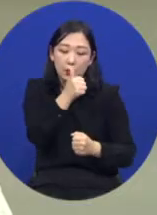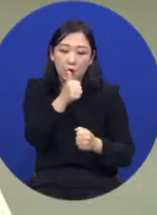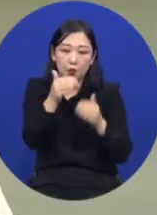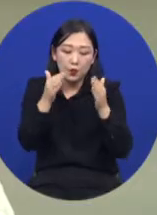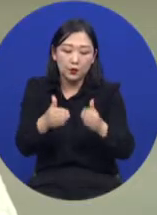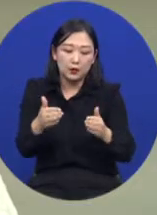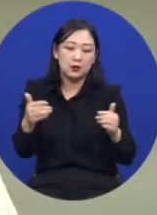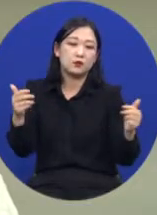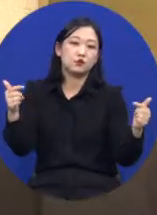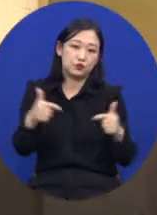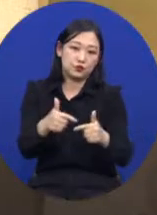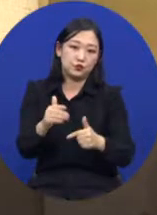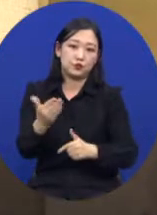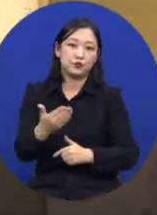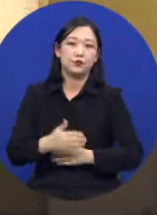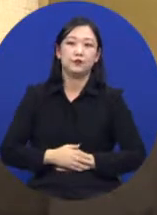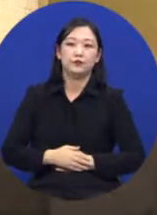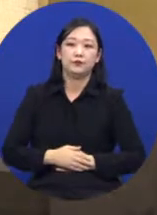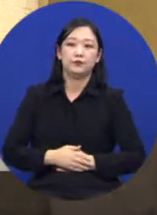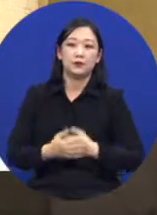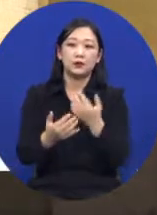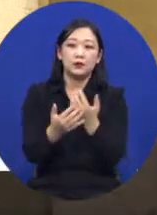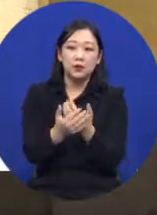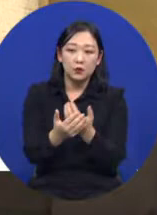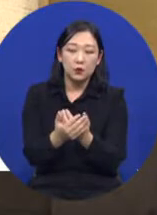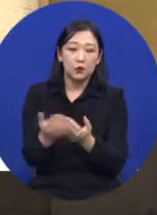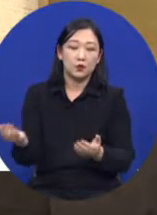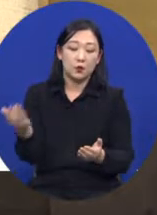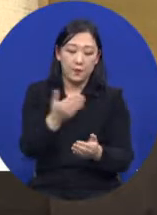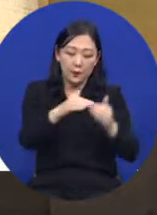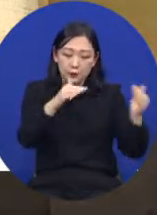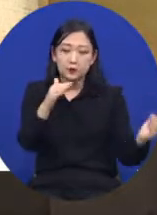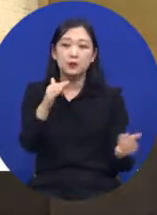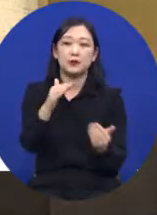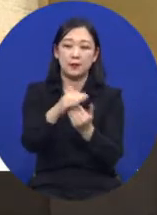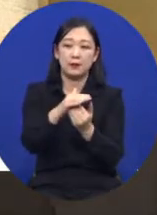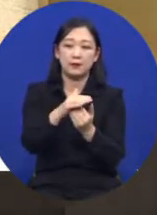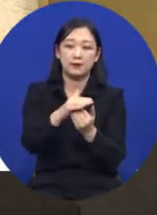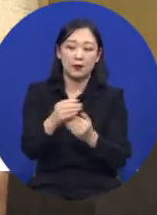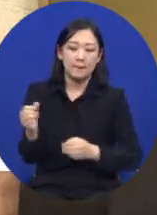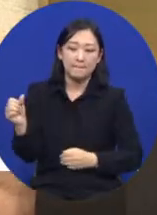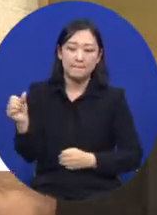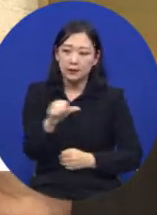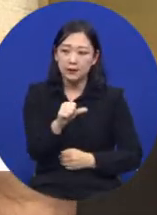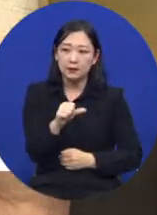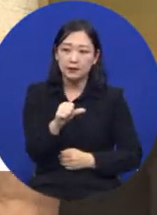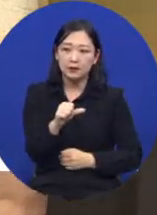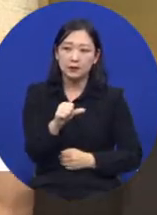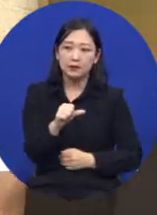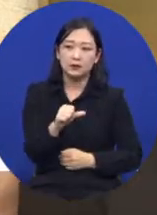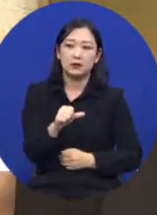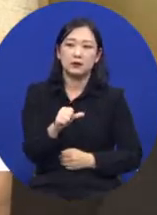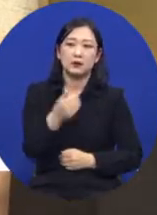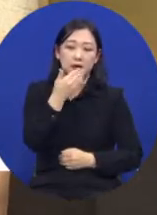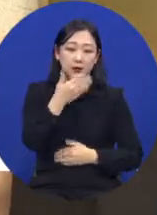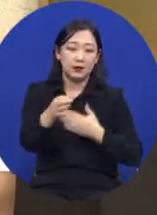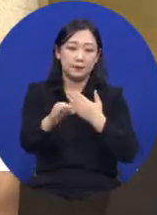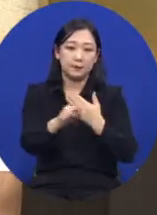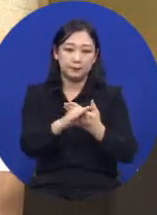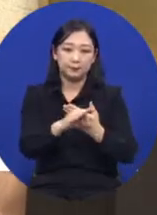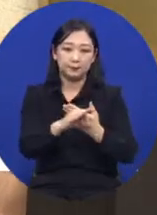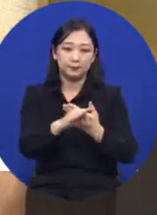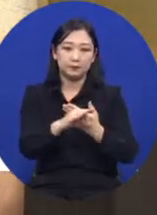크게 줄어듭니다. 자료가 넘어오면은 최대한 뭐 신속하게 해서